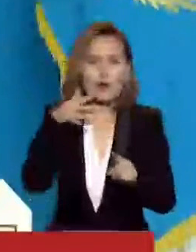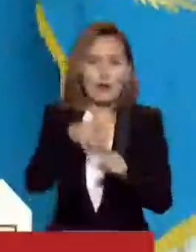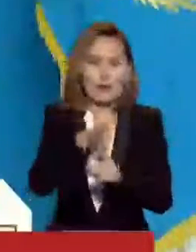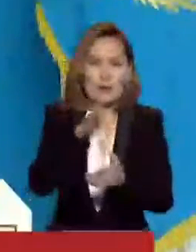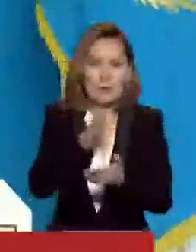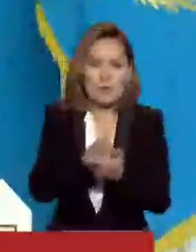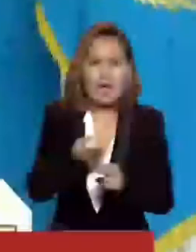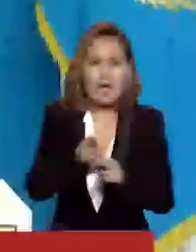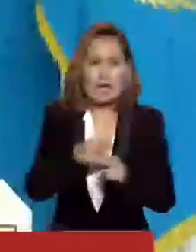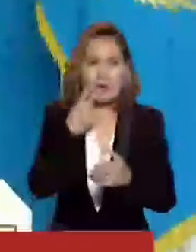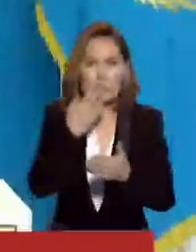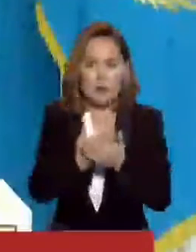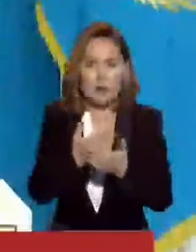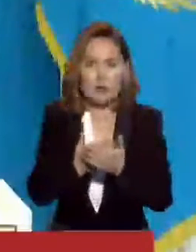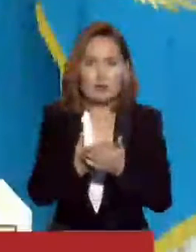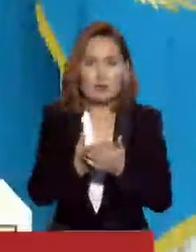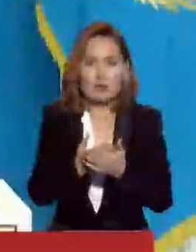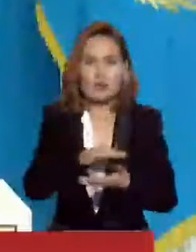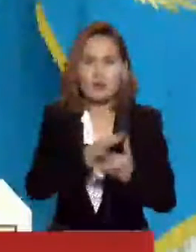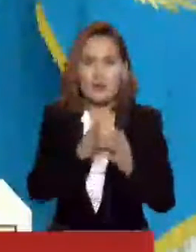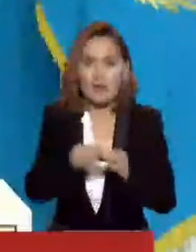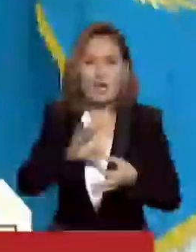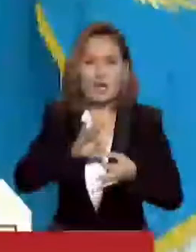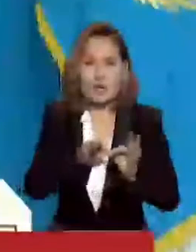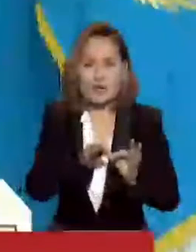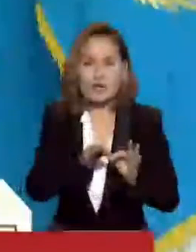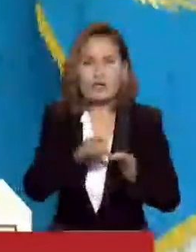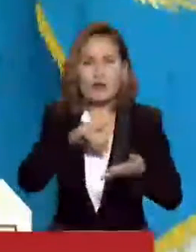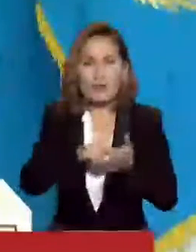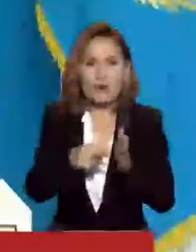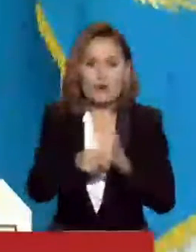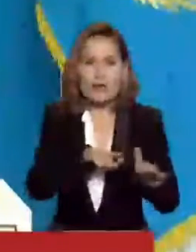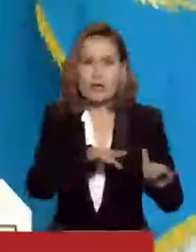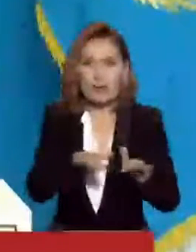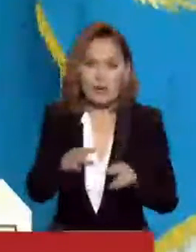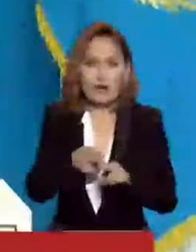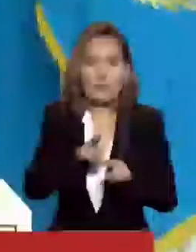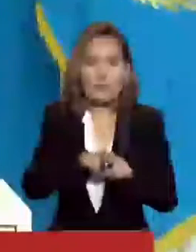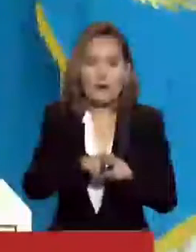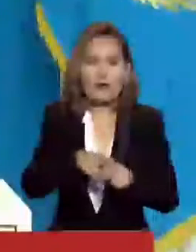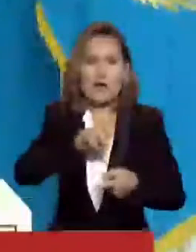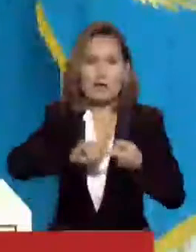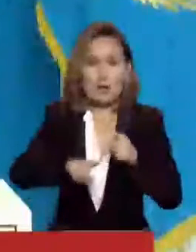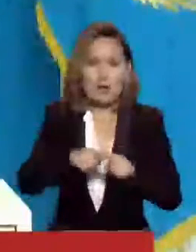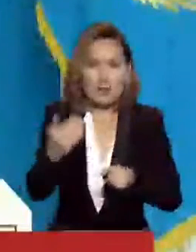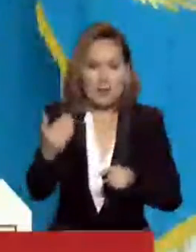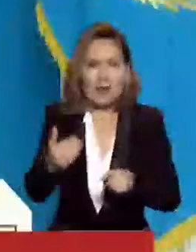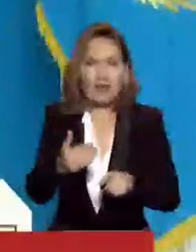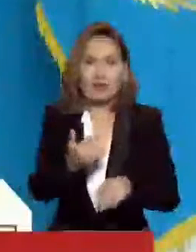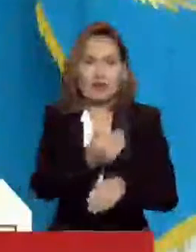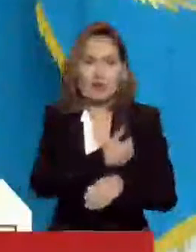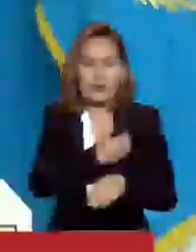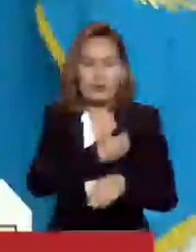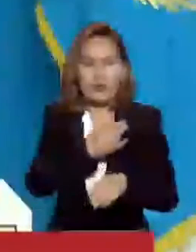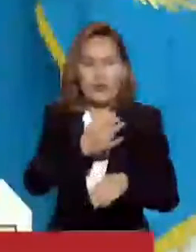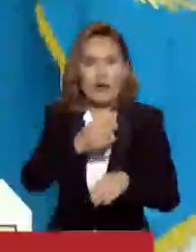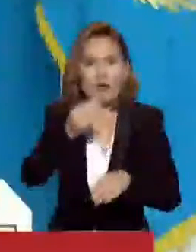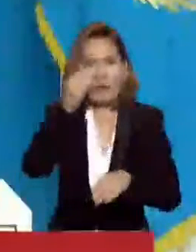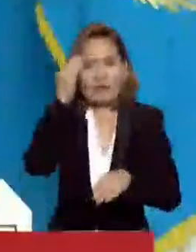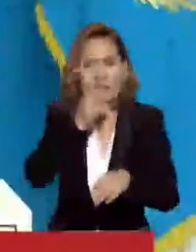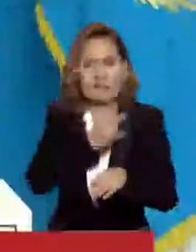Это свидетельствует о тщательно продуманном плане действий заговорщиков, которые мотивированы